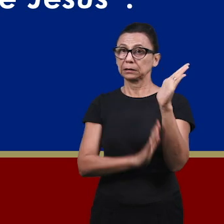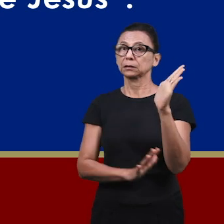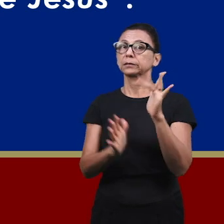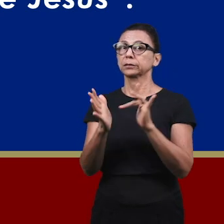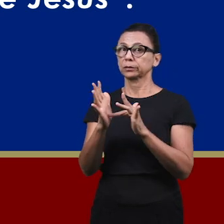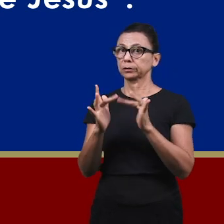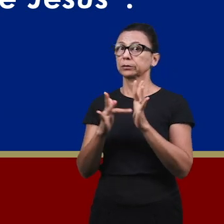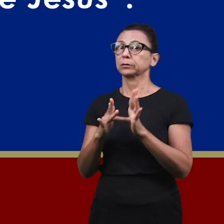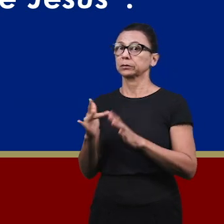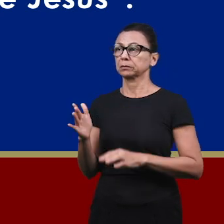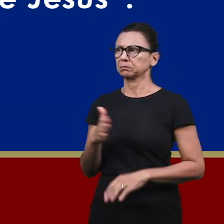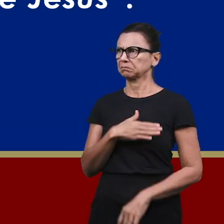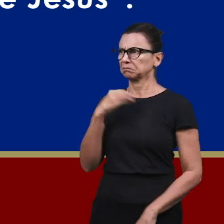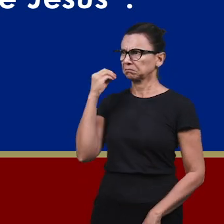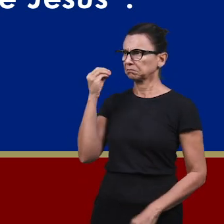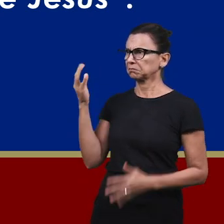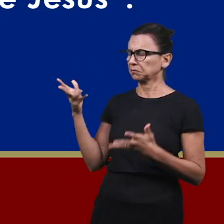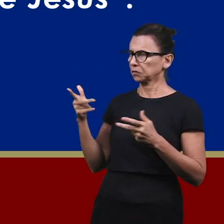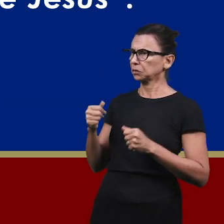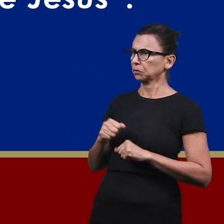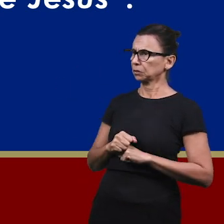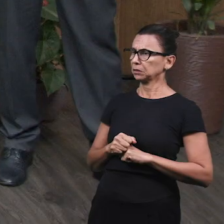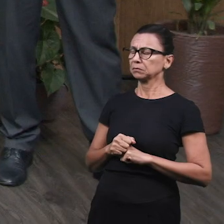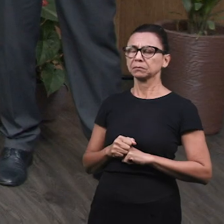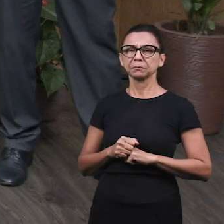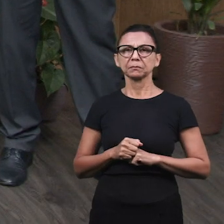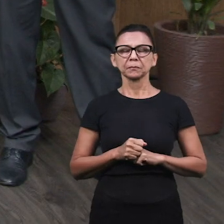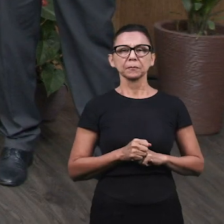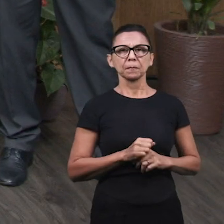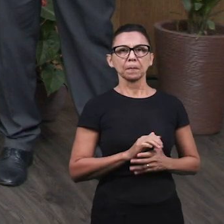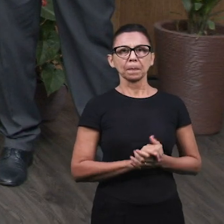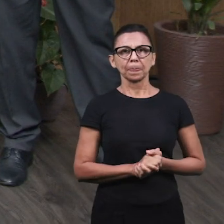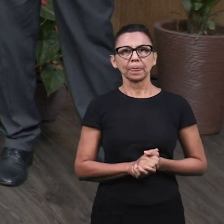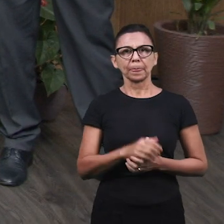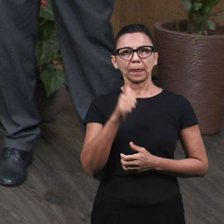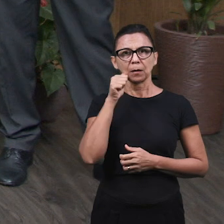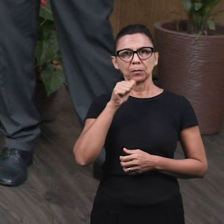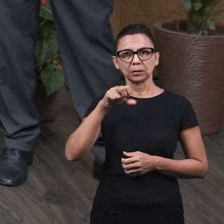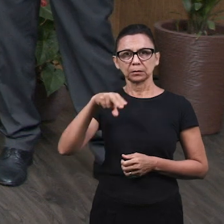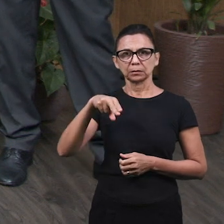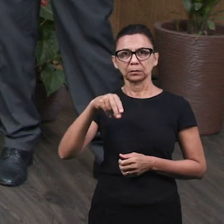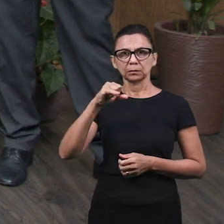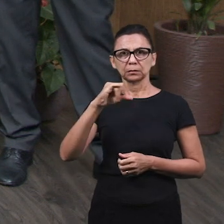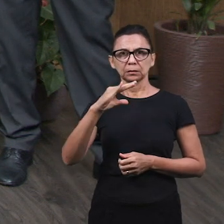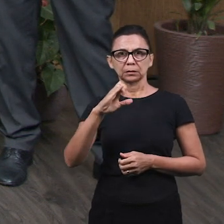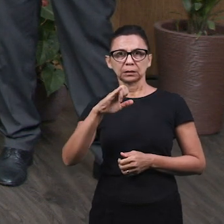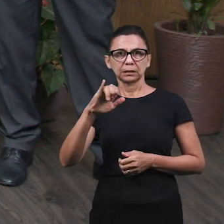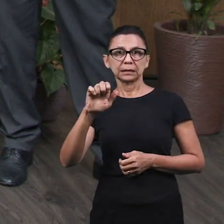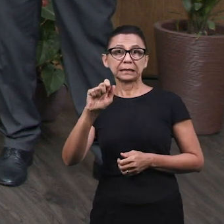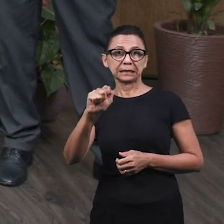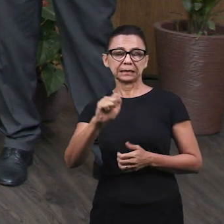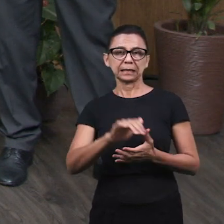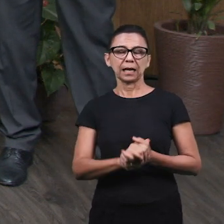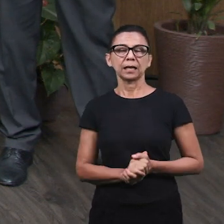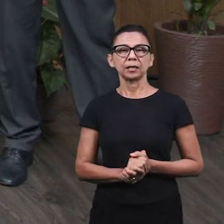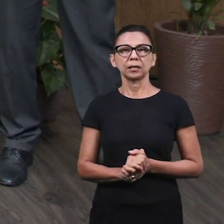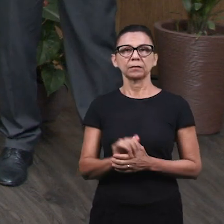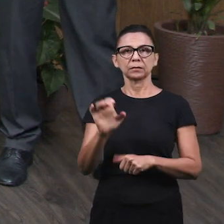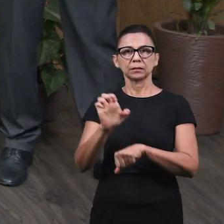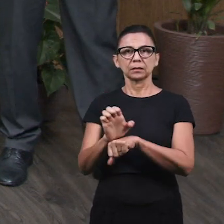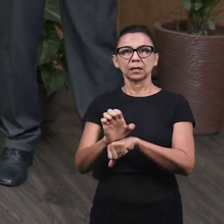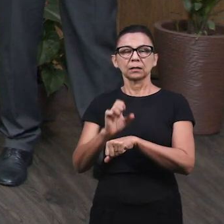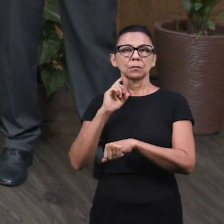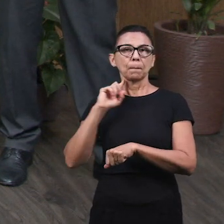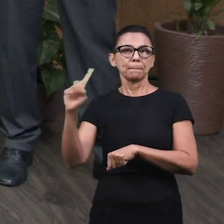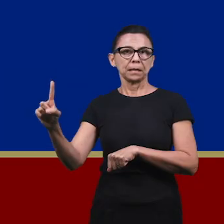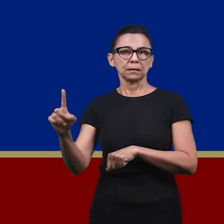Jésus. Quelle expérience merveilleuse! Nicélia, do Governador Valadares, Minas